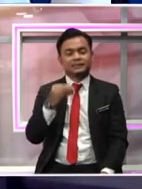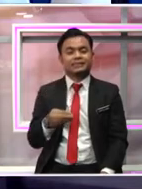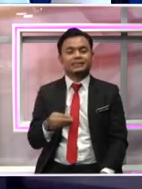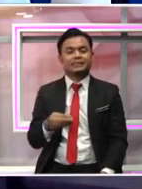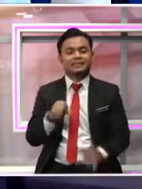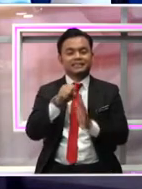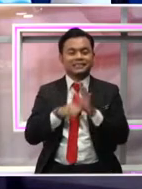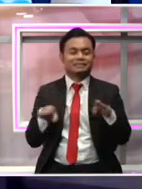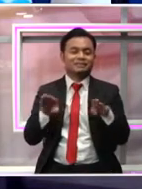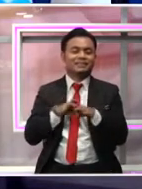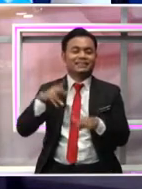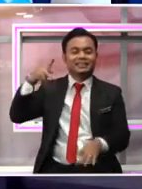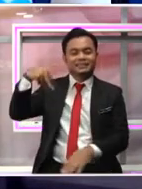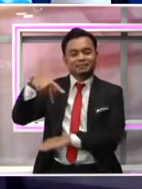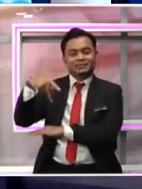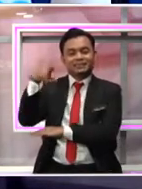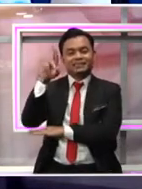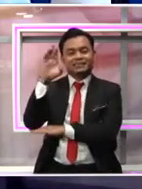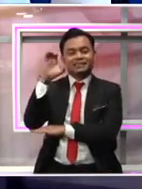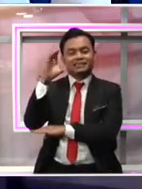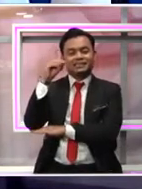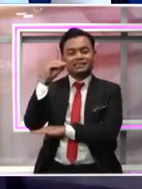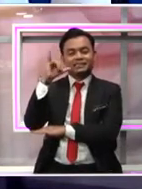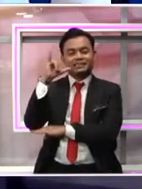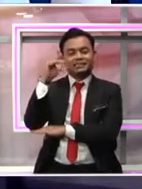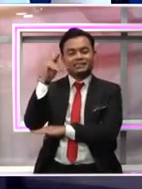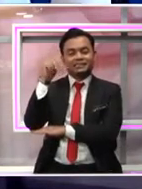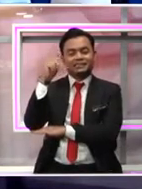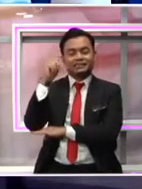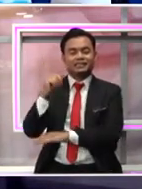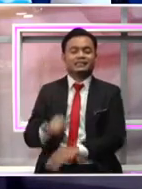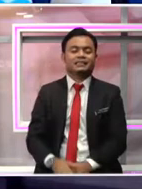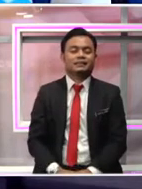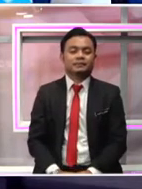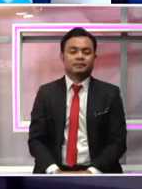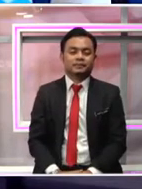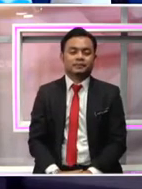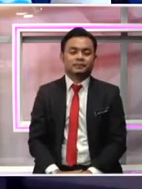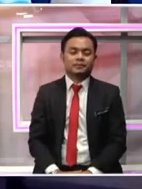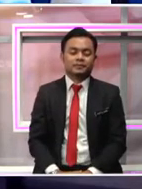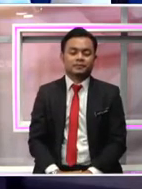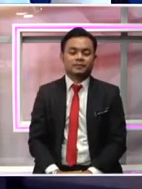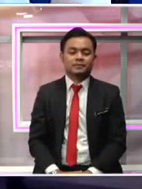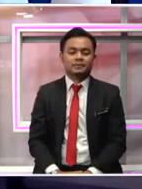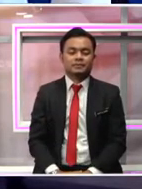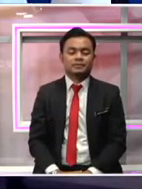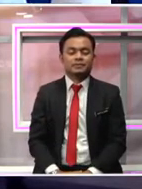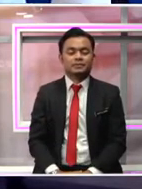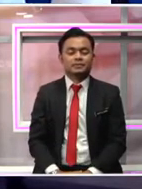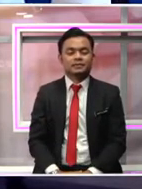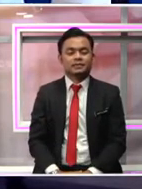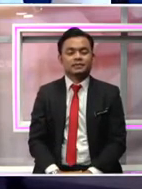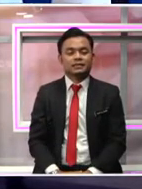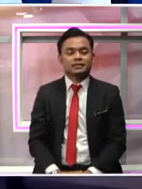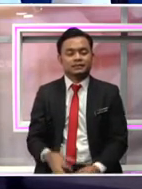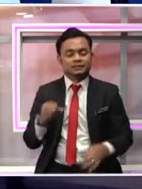saya yakin jenis say coba Tidak mengapa kalau kita melakukan kesalahan murid-murid but sences boleh merujuk